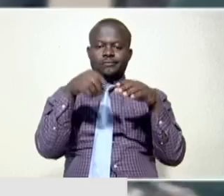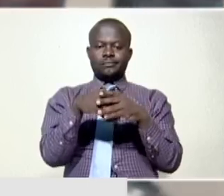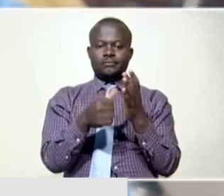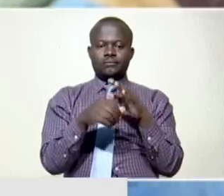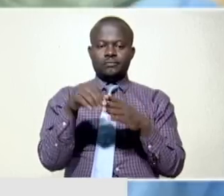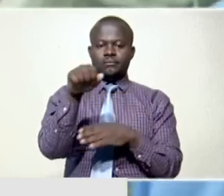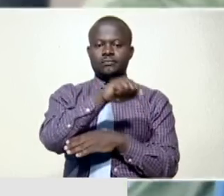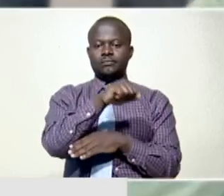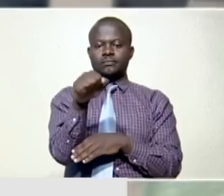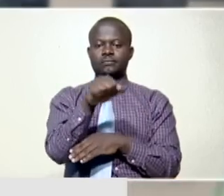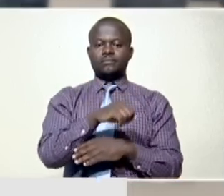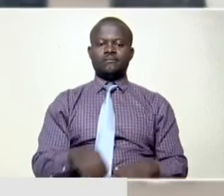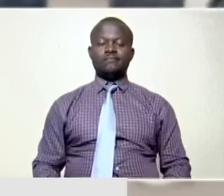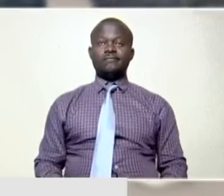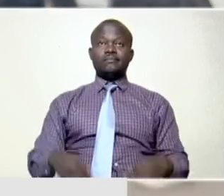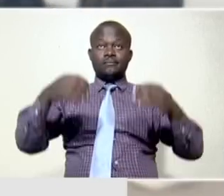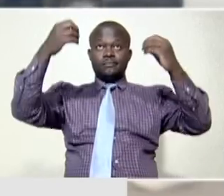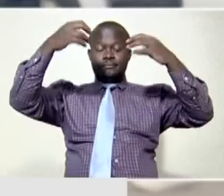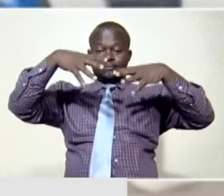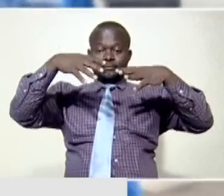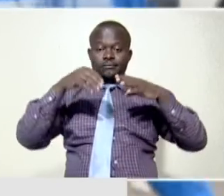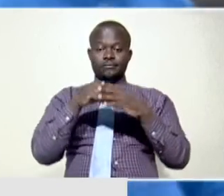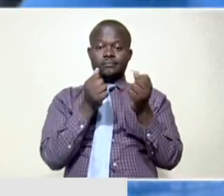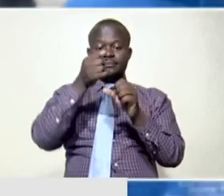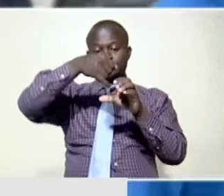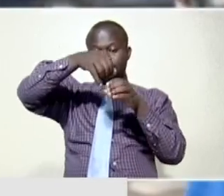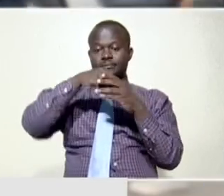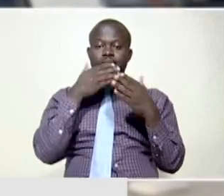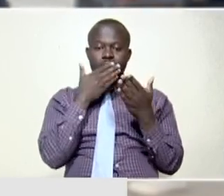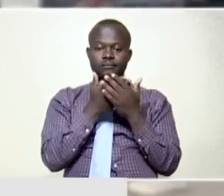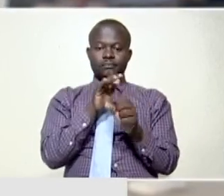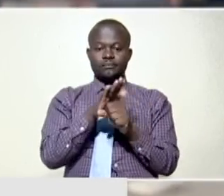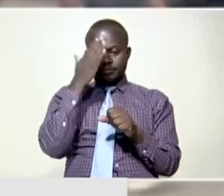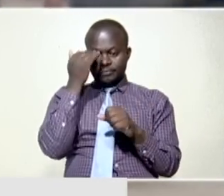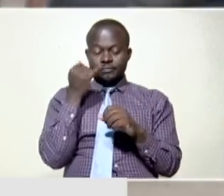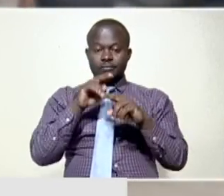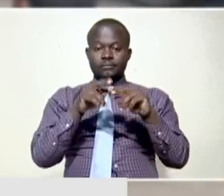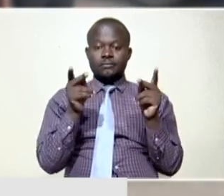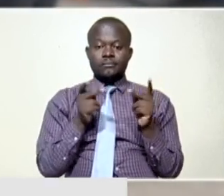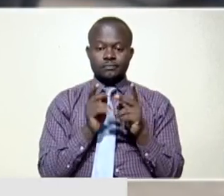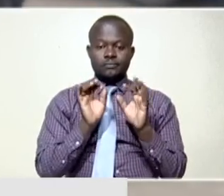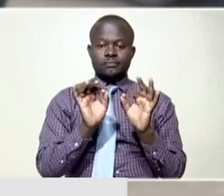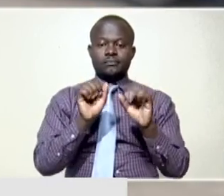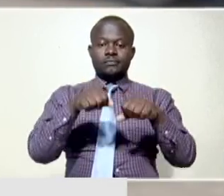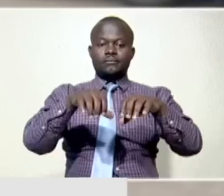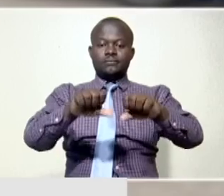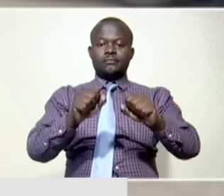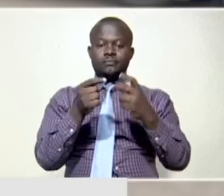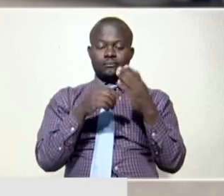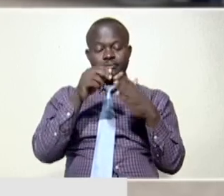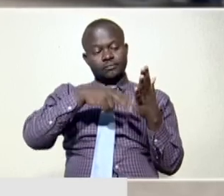modoka. Kuyacyara ni byiza ku bagenzi kuko iyo wicaye ahabona ushobora no gufata akantu